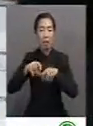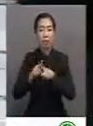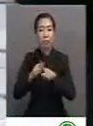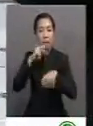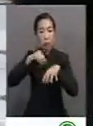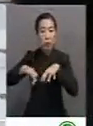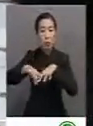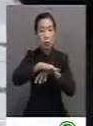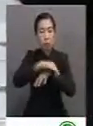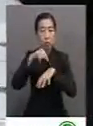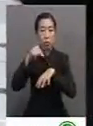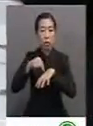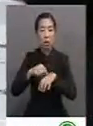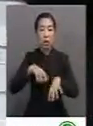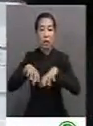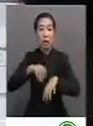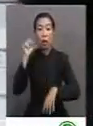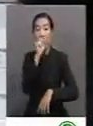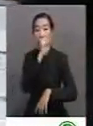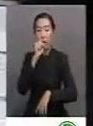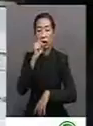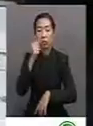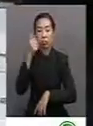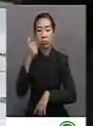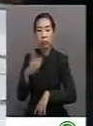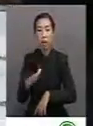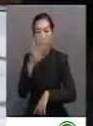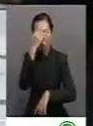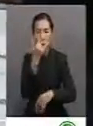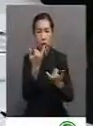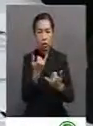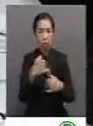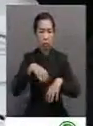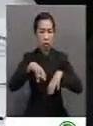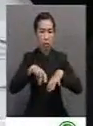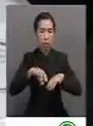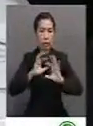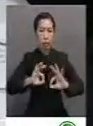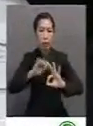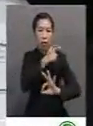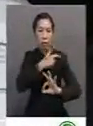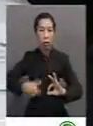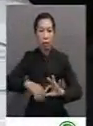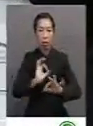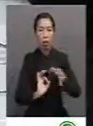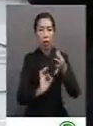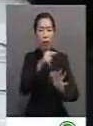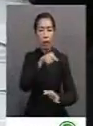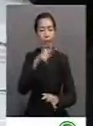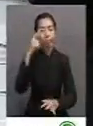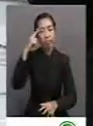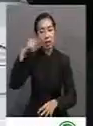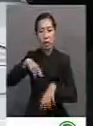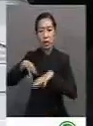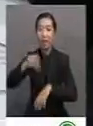ว่ายังไม่ใช่ช่วงเวลาที่เหมาะสมในช่วงที่มีพระราชพิธีสำคัญของประเทศค่ะเมื่อวานนี้มีการประชุมผู้ที่เกี่ยวข้องเกี่ยวกับการจัด